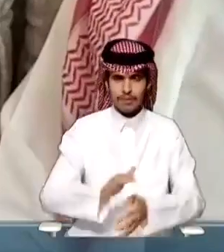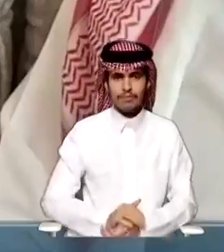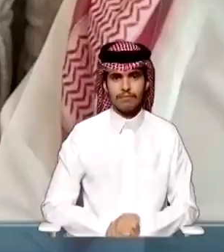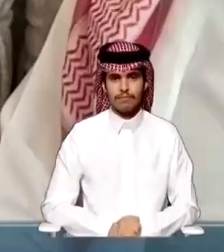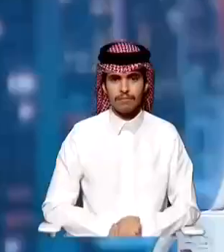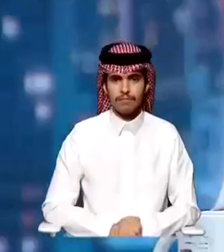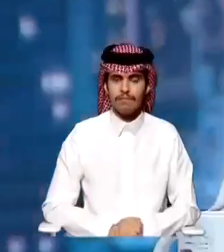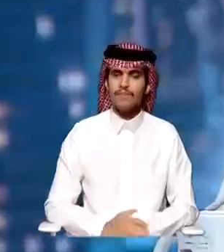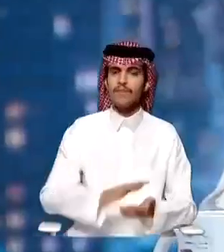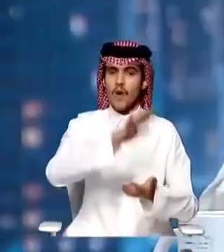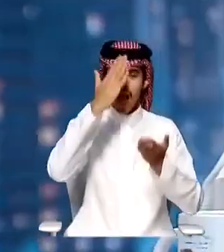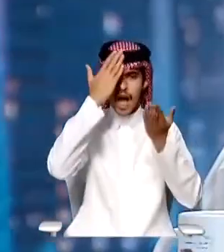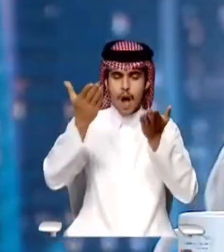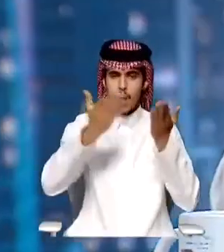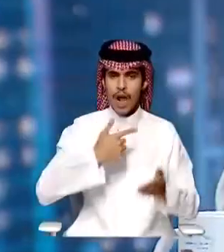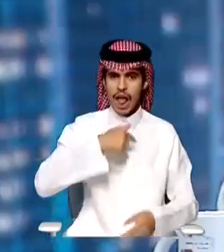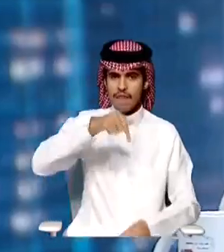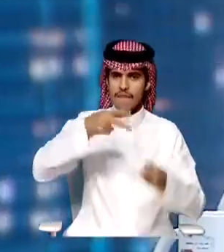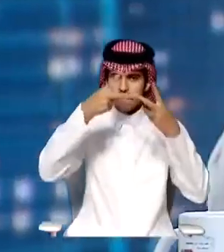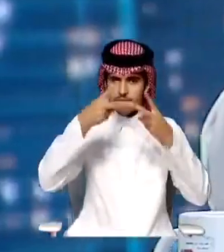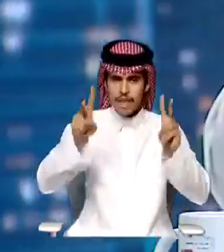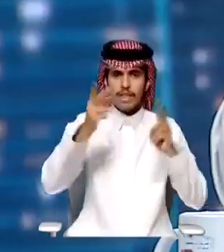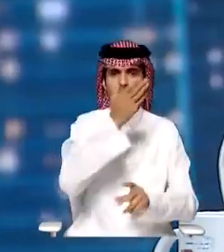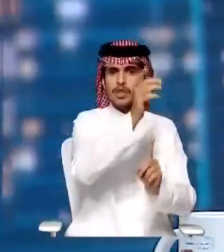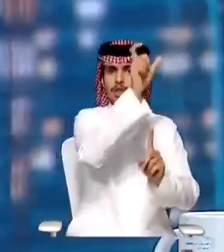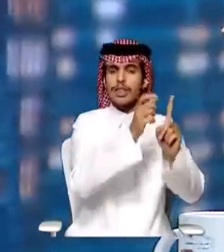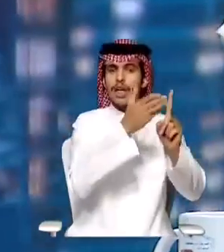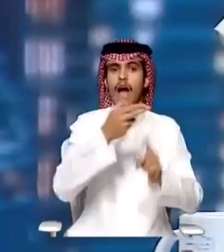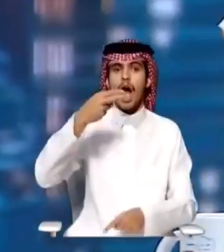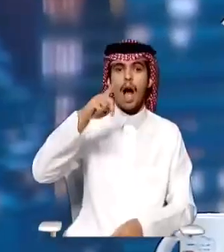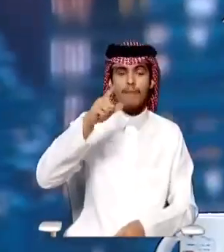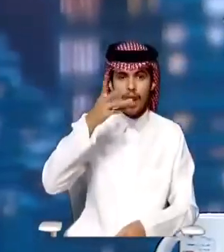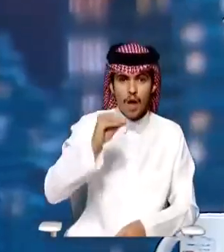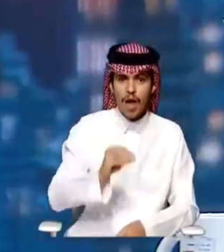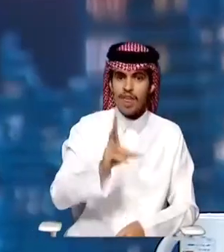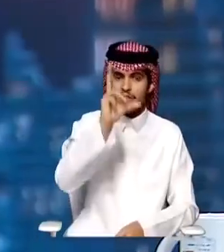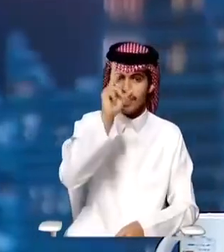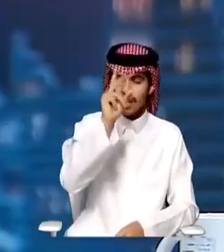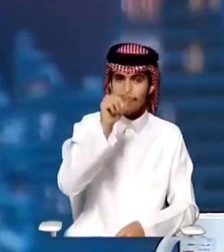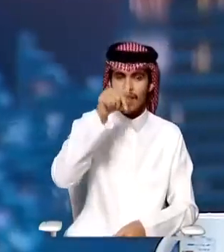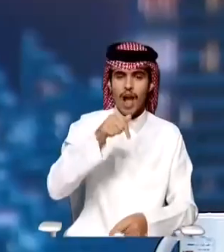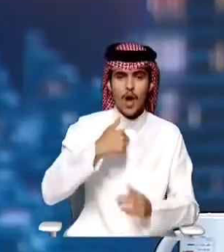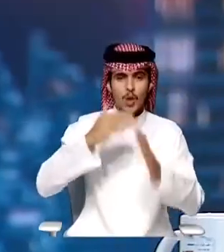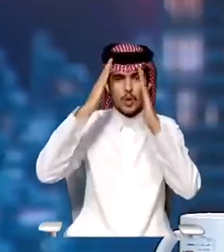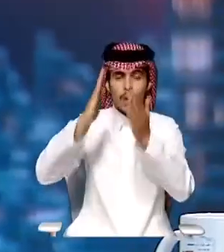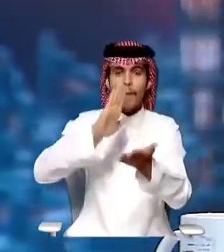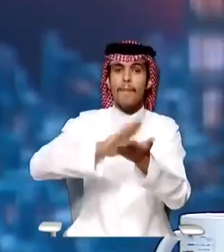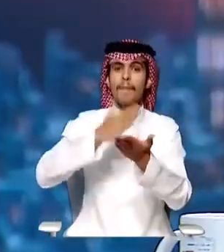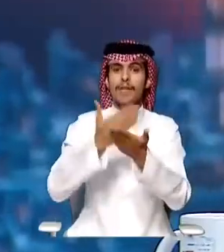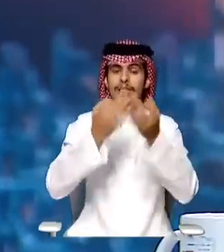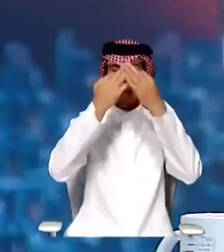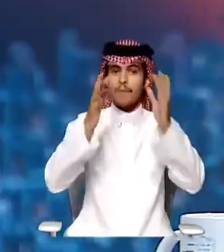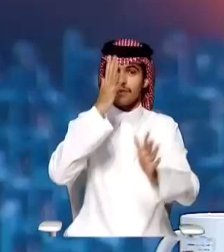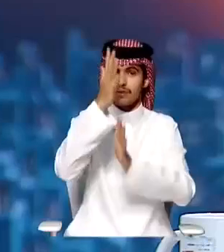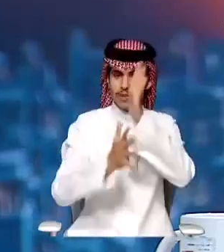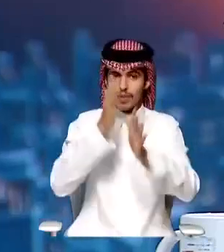وسهلا ودي ابدا مع عبد الله المحمد طبعا لازم اشكر اللي بيترجم الحلقه واللي بيشارك تقديم